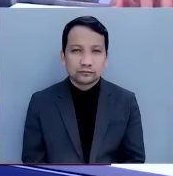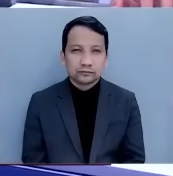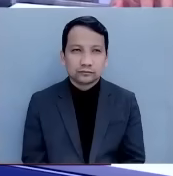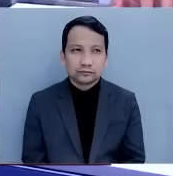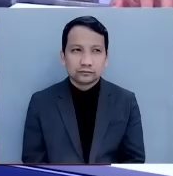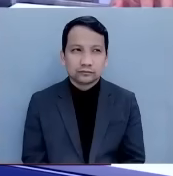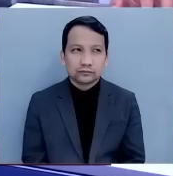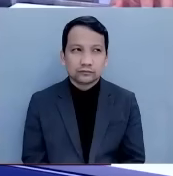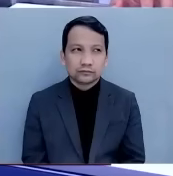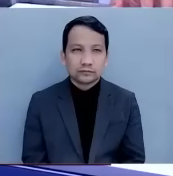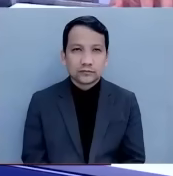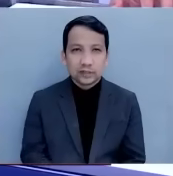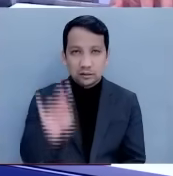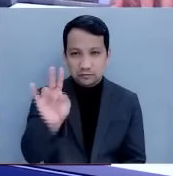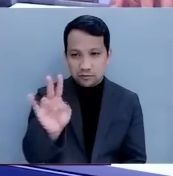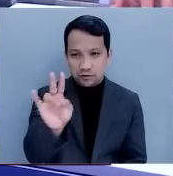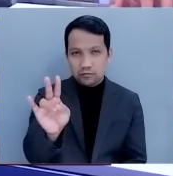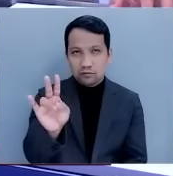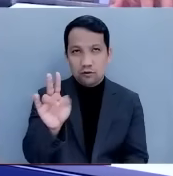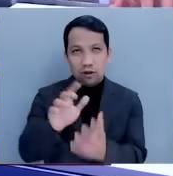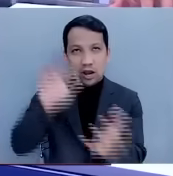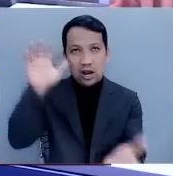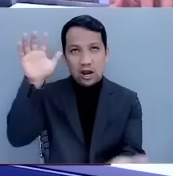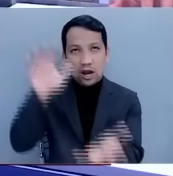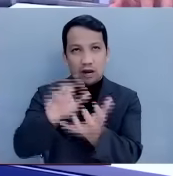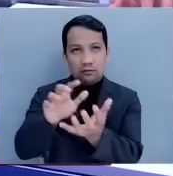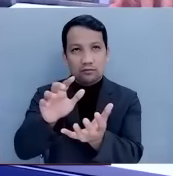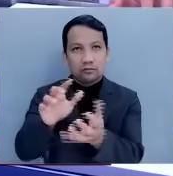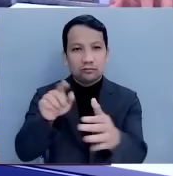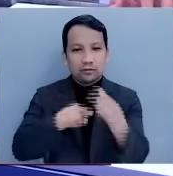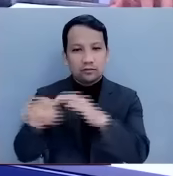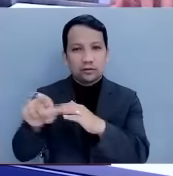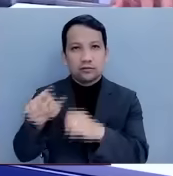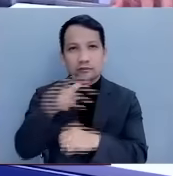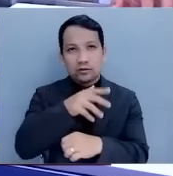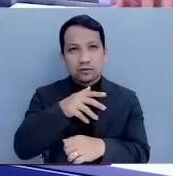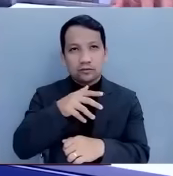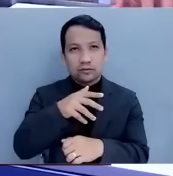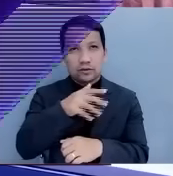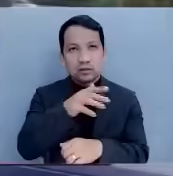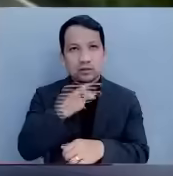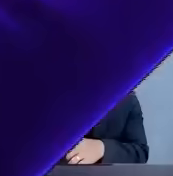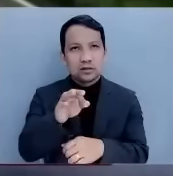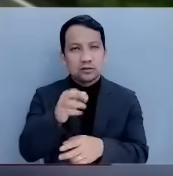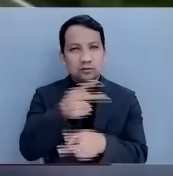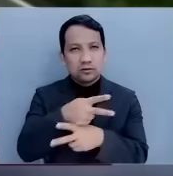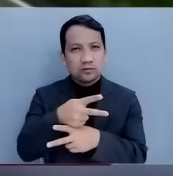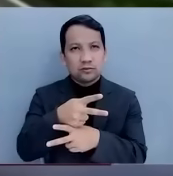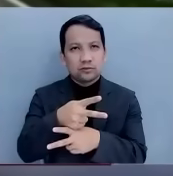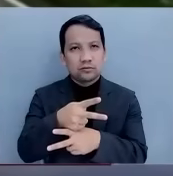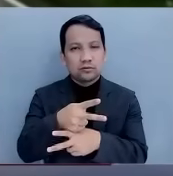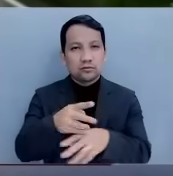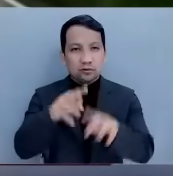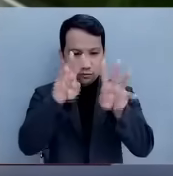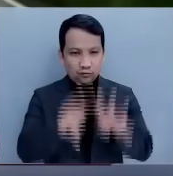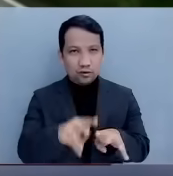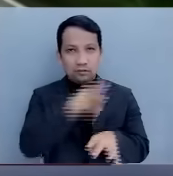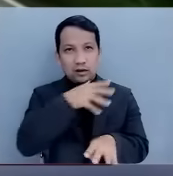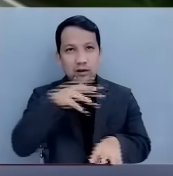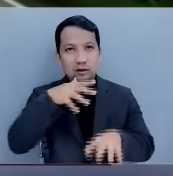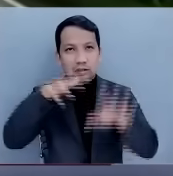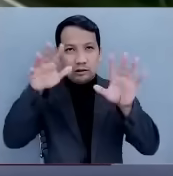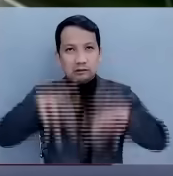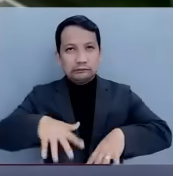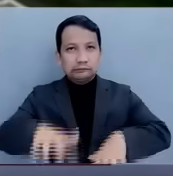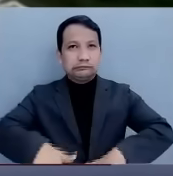Itong pong buhaya ang pag-alagala sa baha matapos makatakas sa isang farm sa China. Gumuho kasi ang pader ng farm dahil sa tindi ng